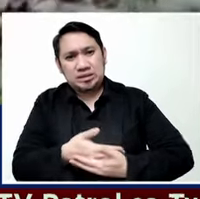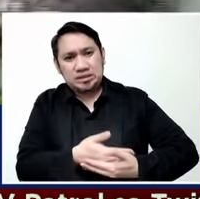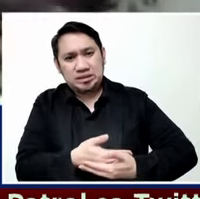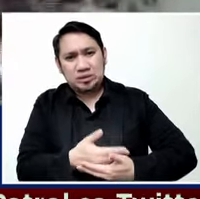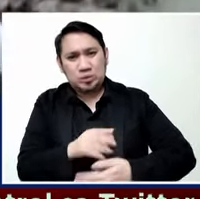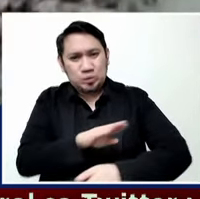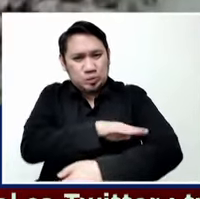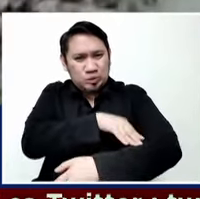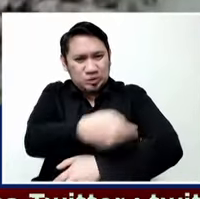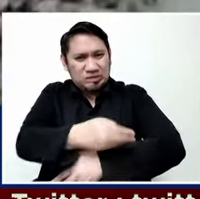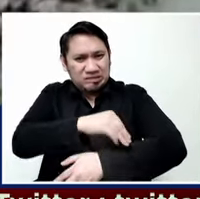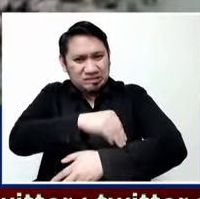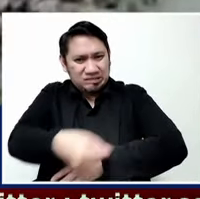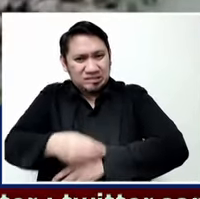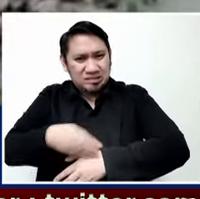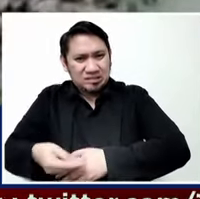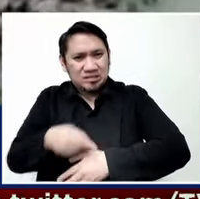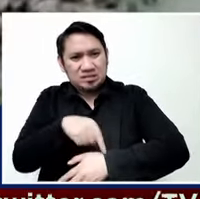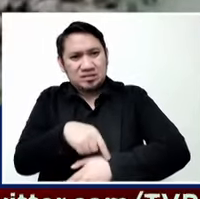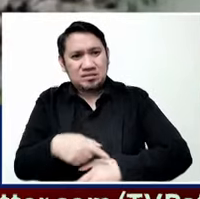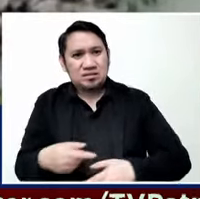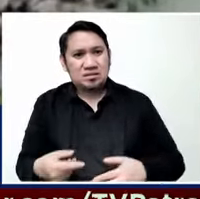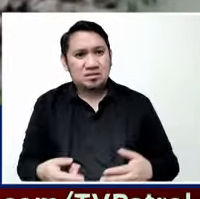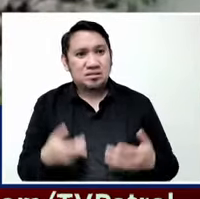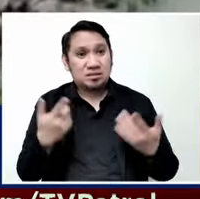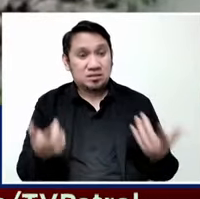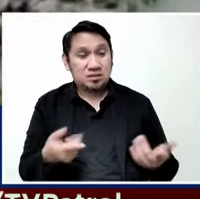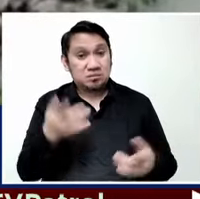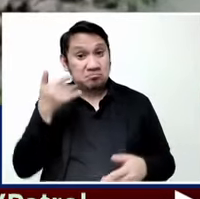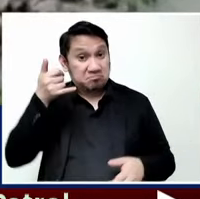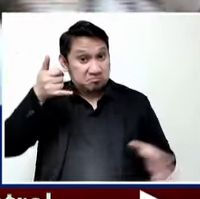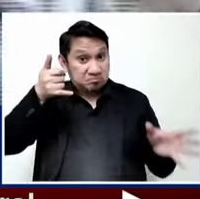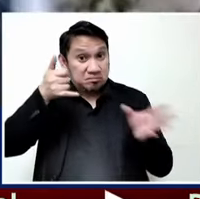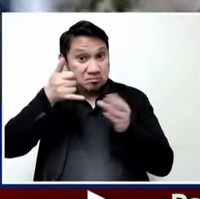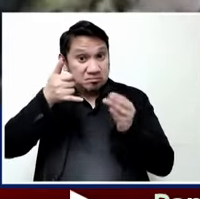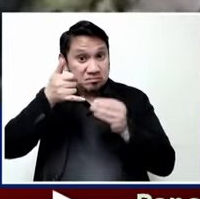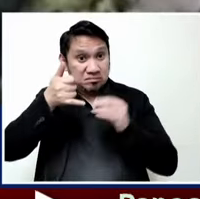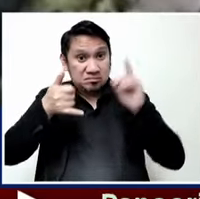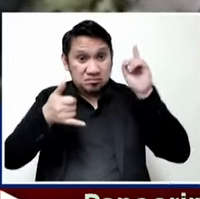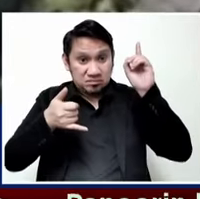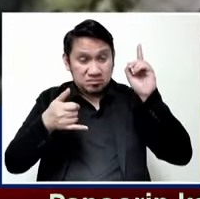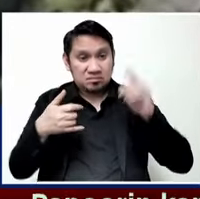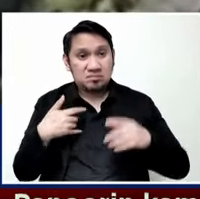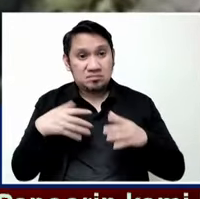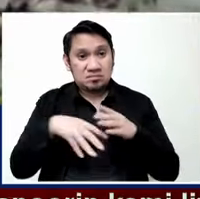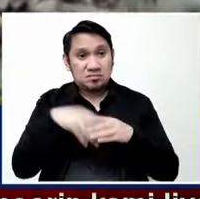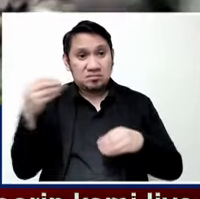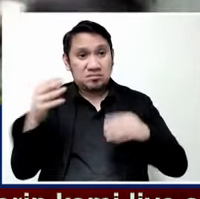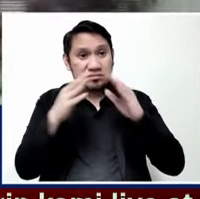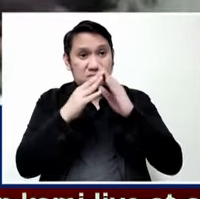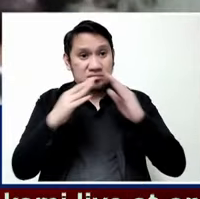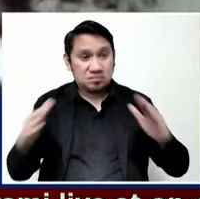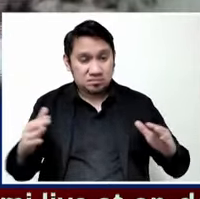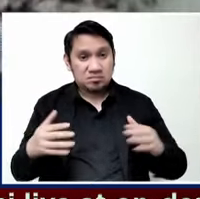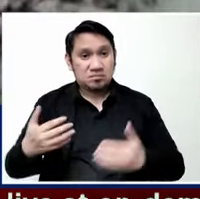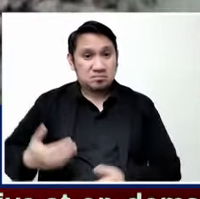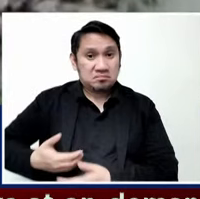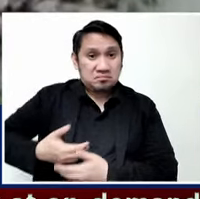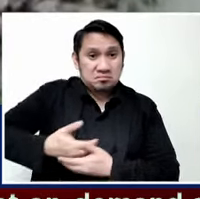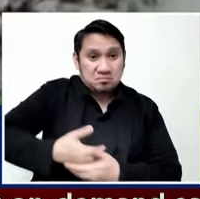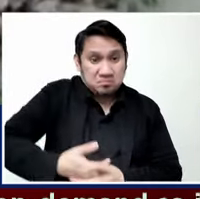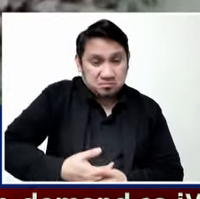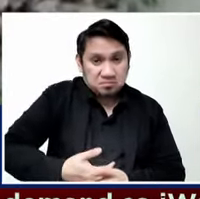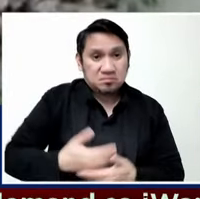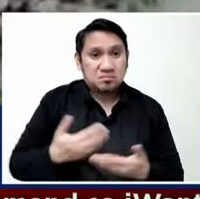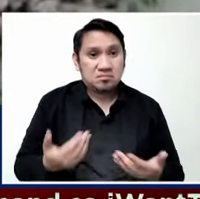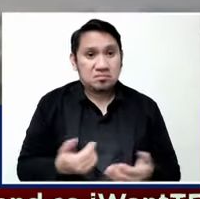lapnos. Matapos naman ang krimen, nahagip ng CCTV video ang suspect na lumabas ng bahay bit-bit ang isa pang bata na